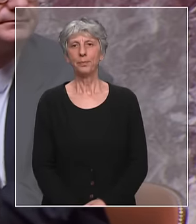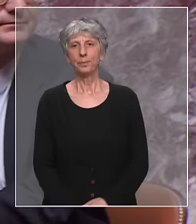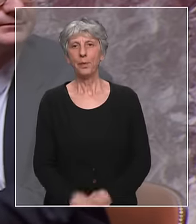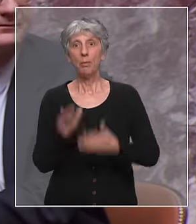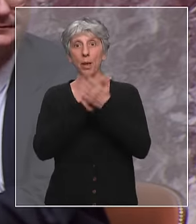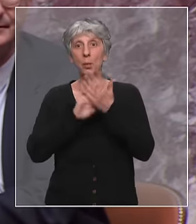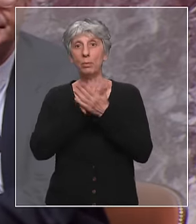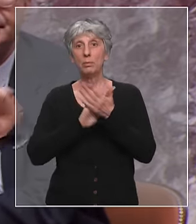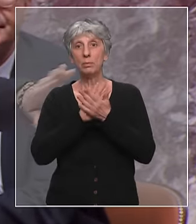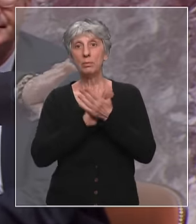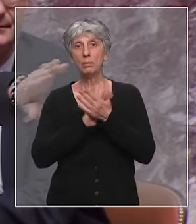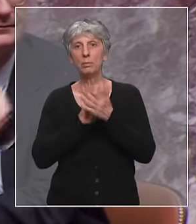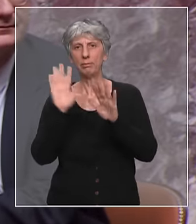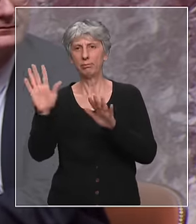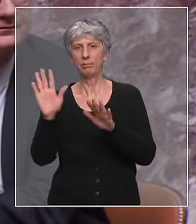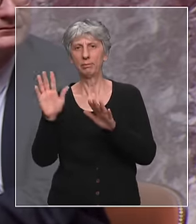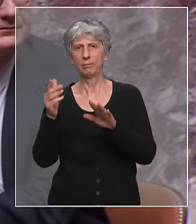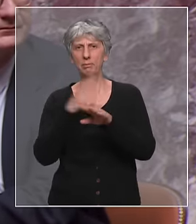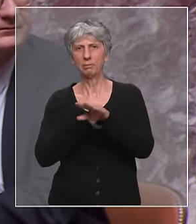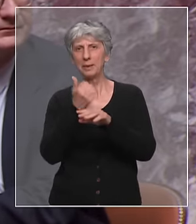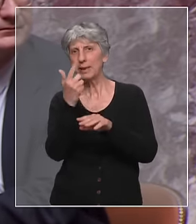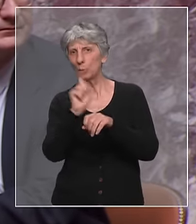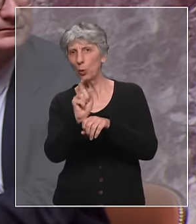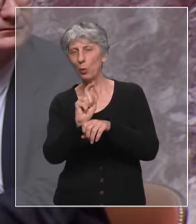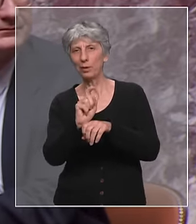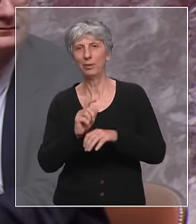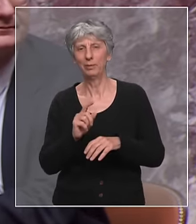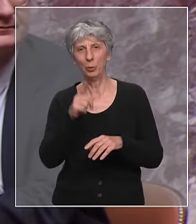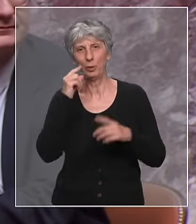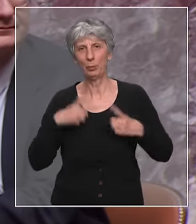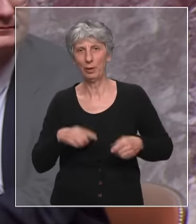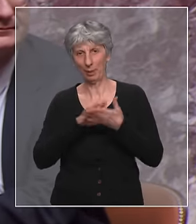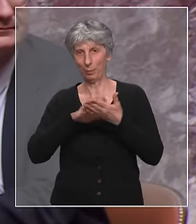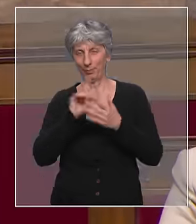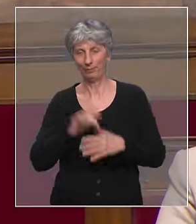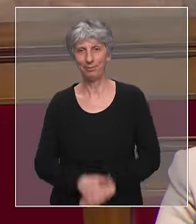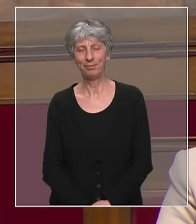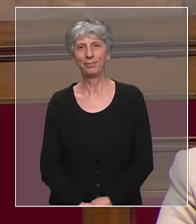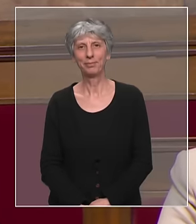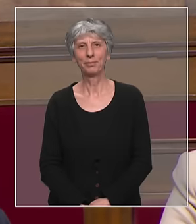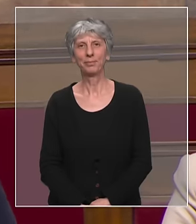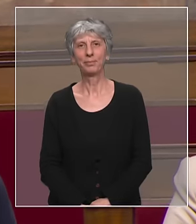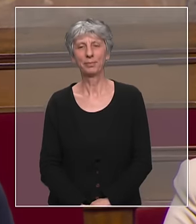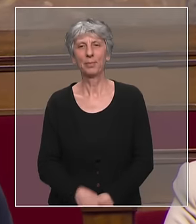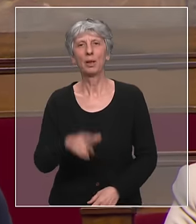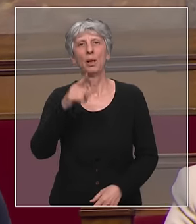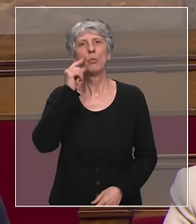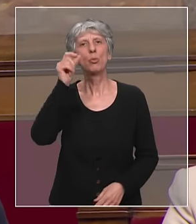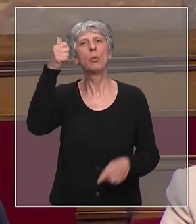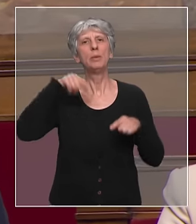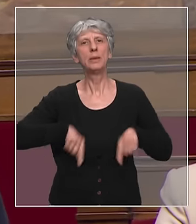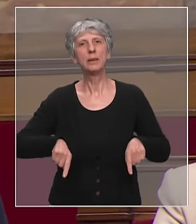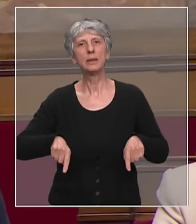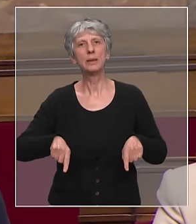excusez-moi, merci. Avant de vous donner la parole, il restait quelques secondes à monsieur le député. Je suis navrée, allez-y, faux départ. Monsieur le Premier